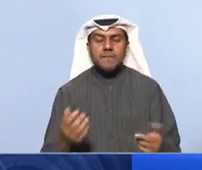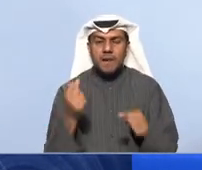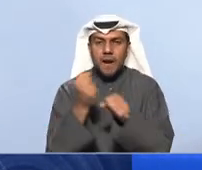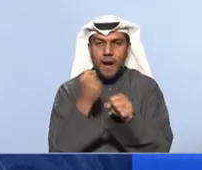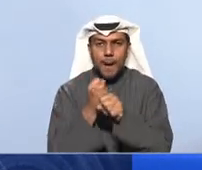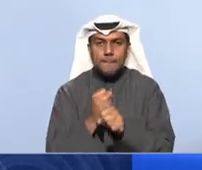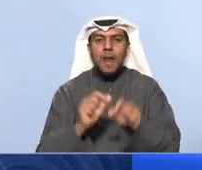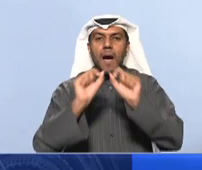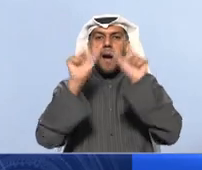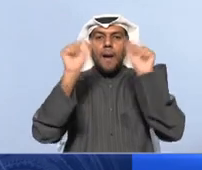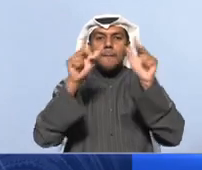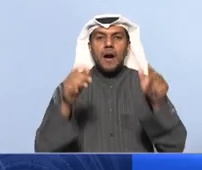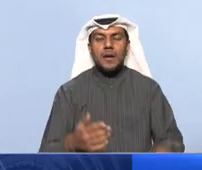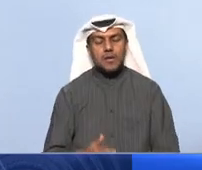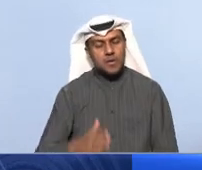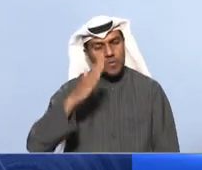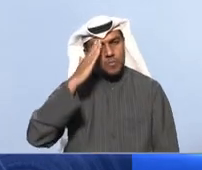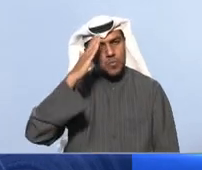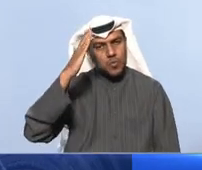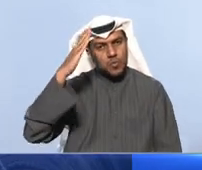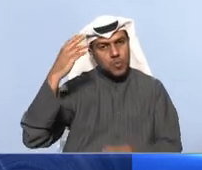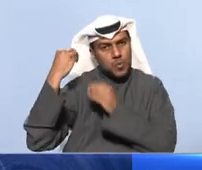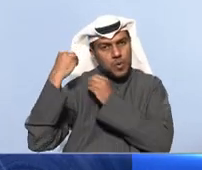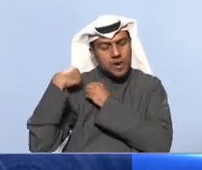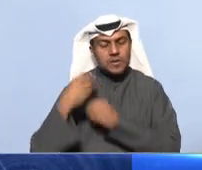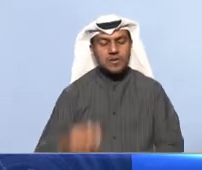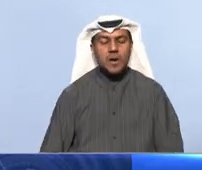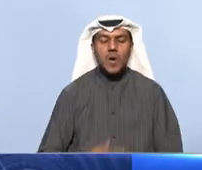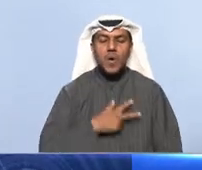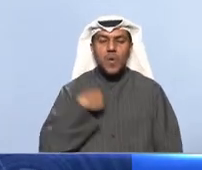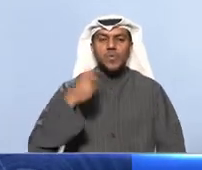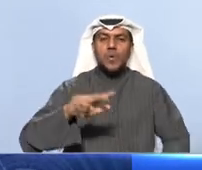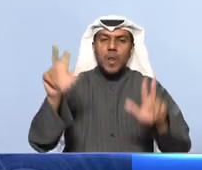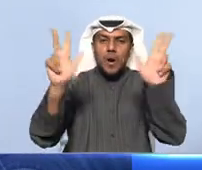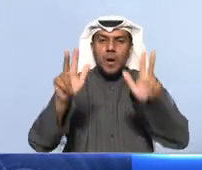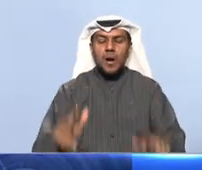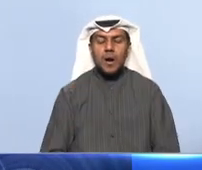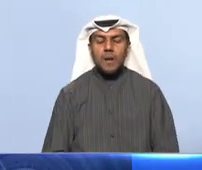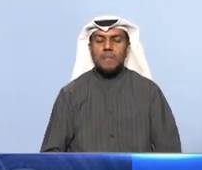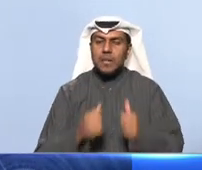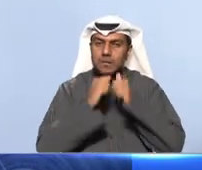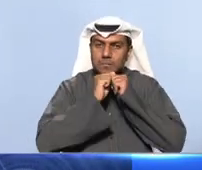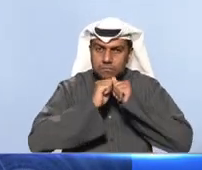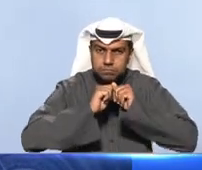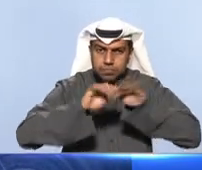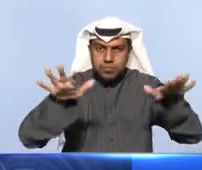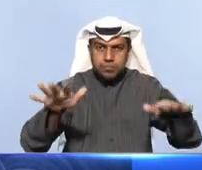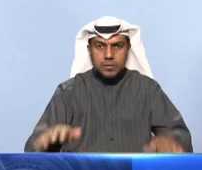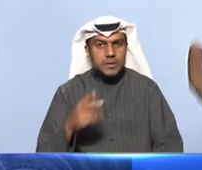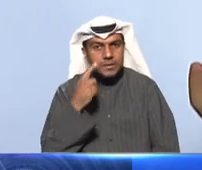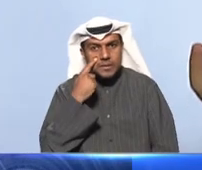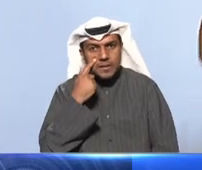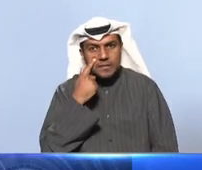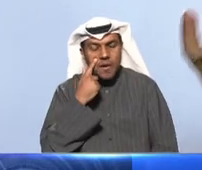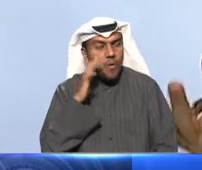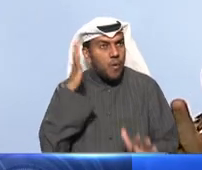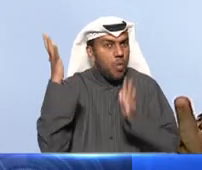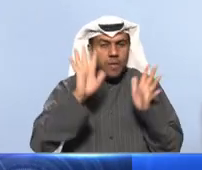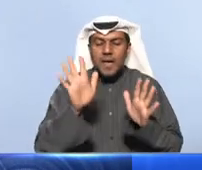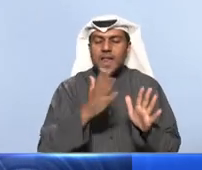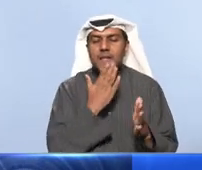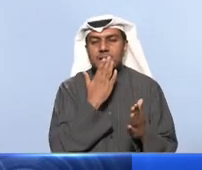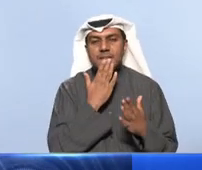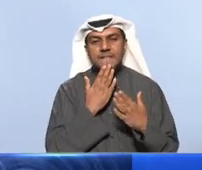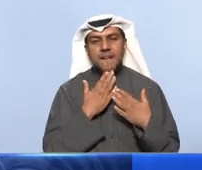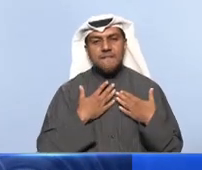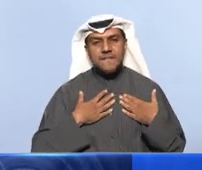الأخبار اليومية، فلكم كل الشكر وكان لكم دور كبير في بث روح الطمأنينة ونقل الحقيقة كما هي إلى